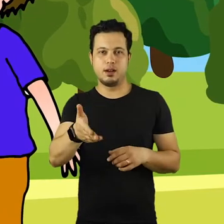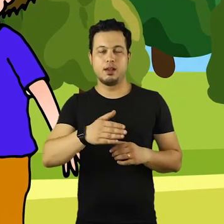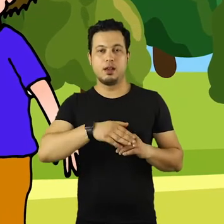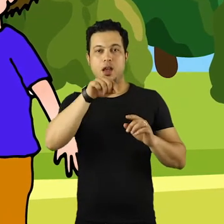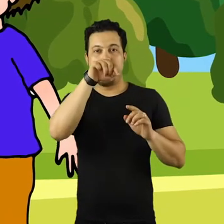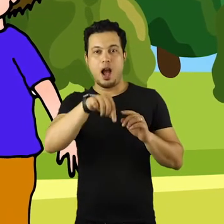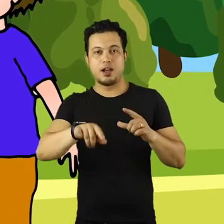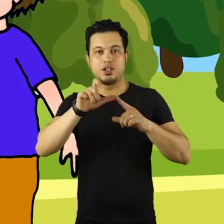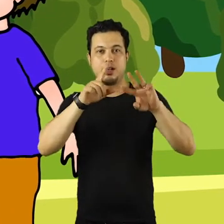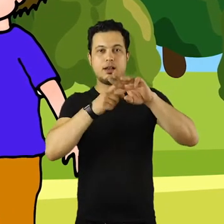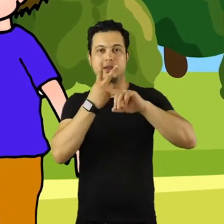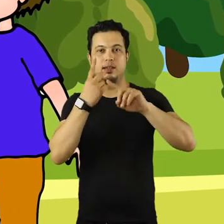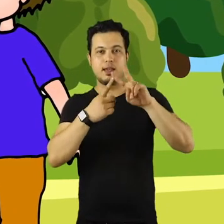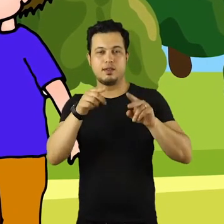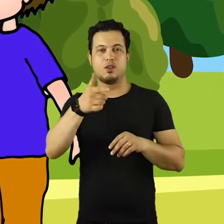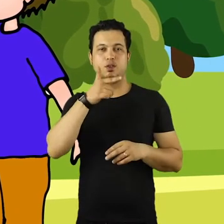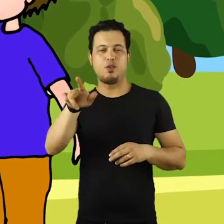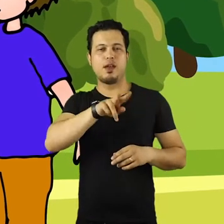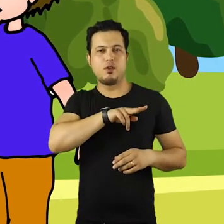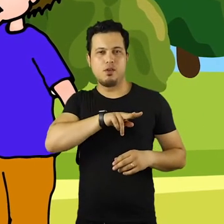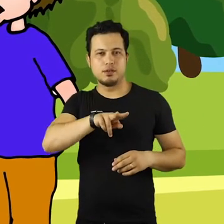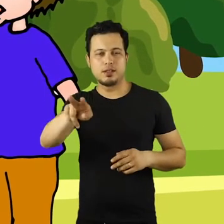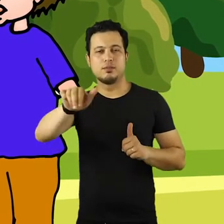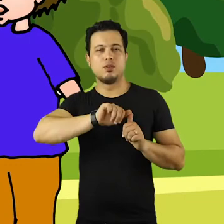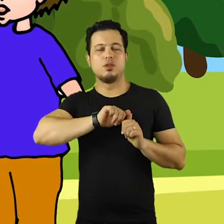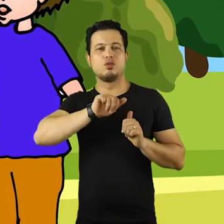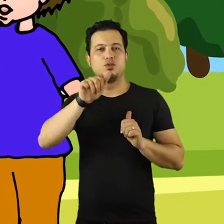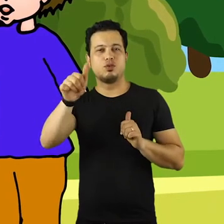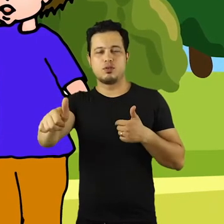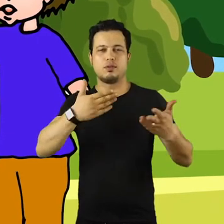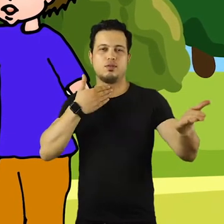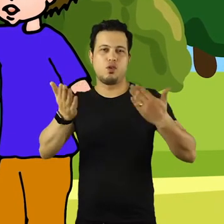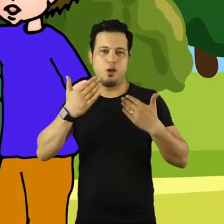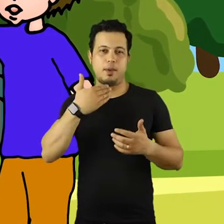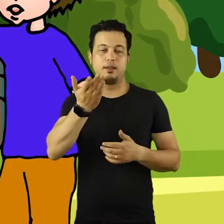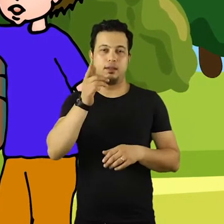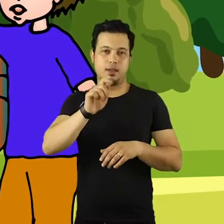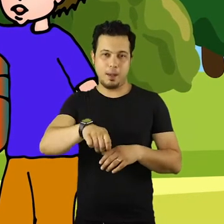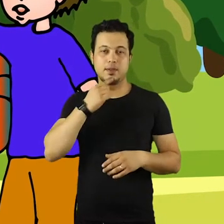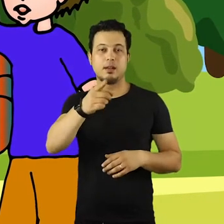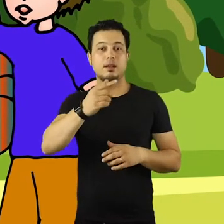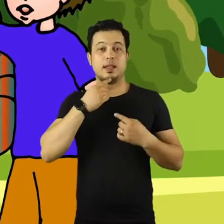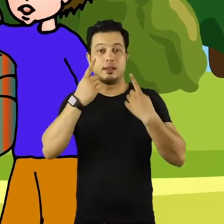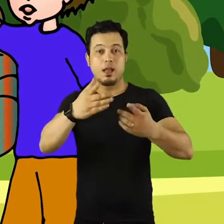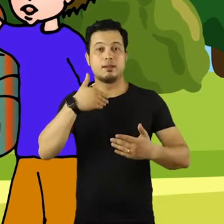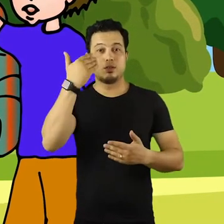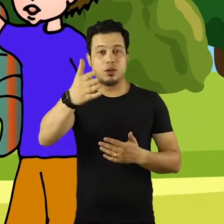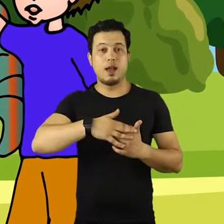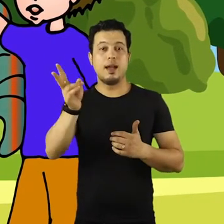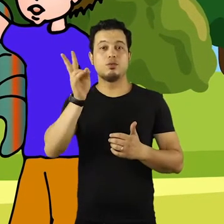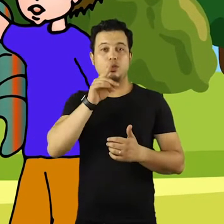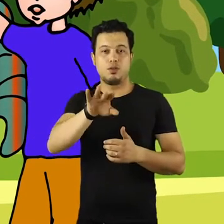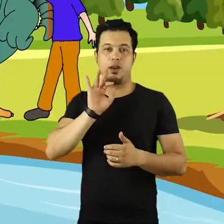aşağı Seyit Köyü'ne doğru yola çıkıp yolda uzun uzun sohbet ettiler. Derken nihayet oraya